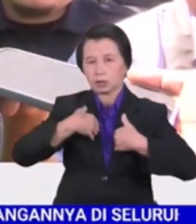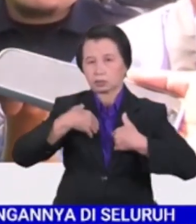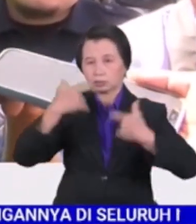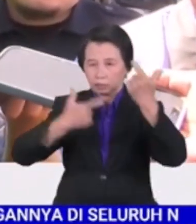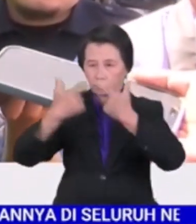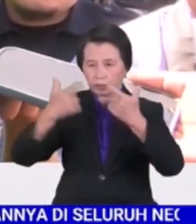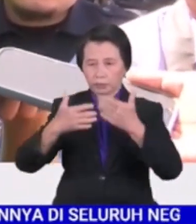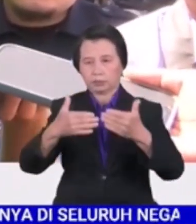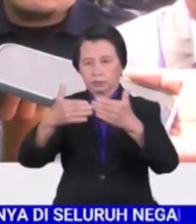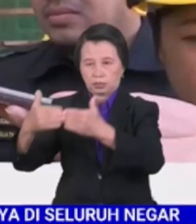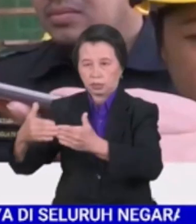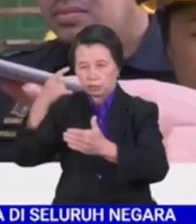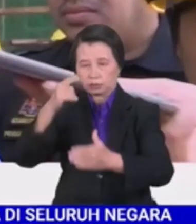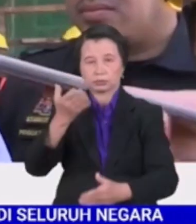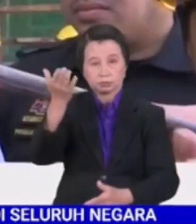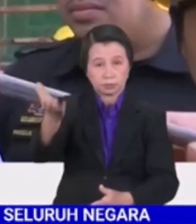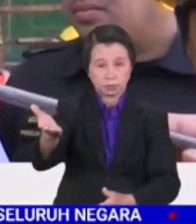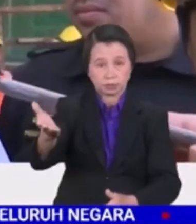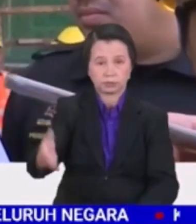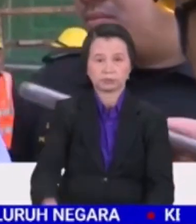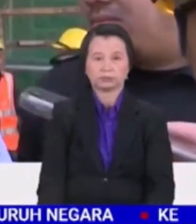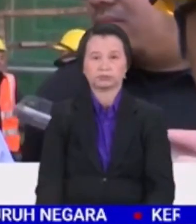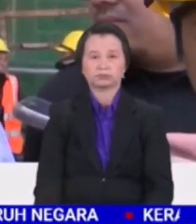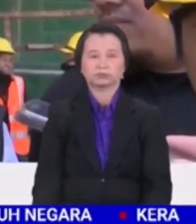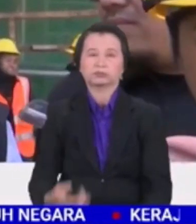lawatan susulan kepada mereka